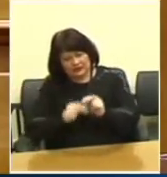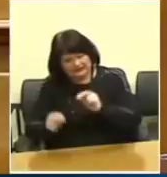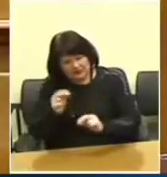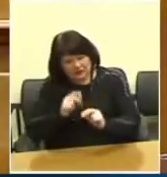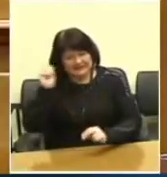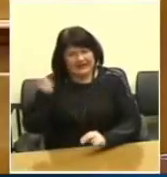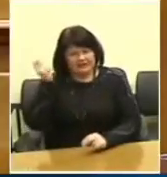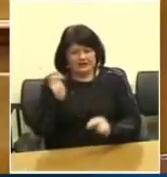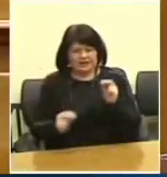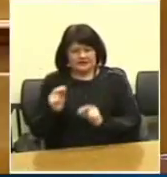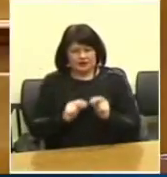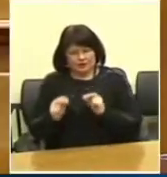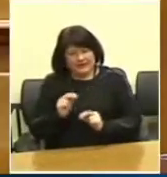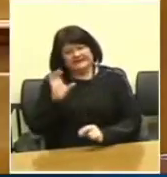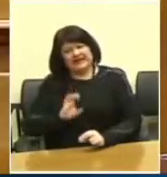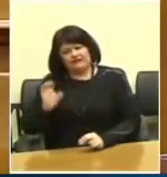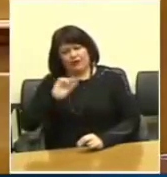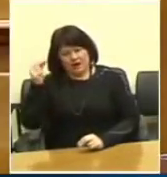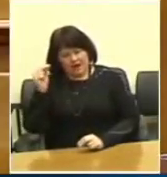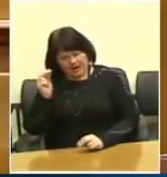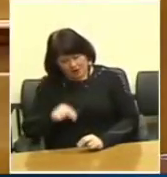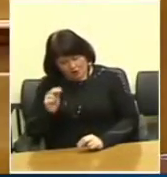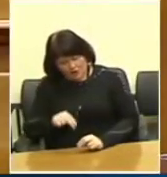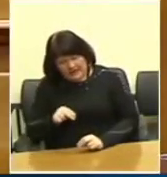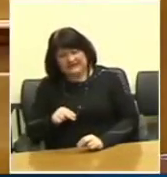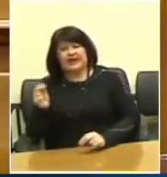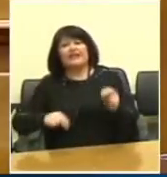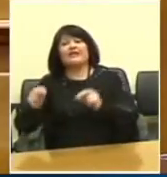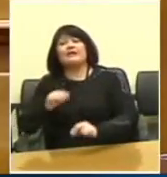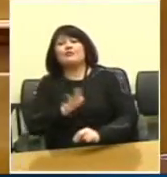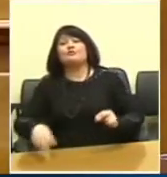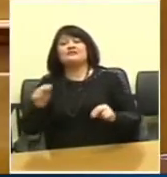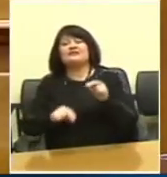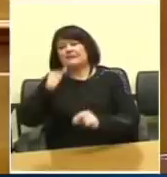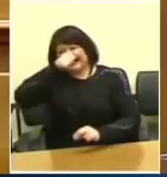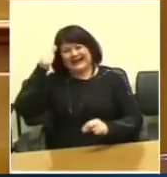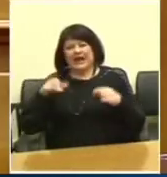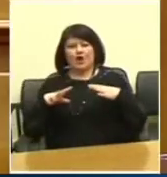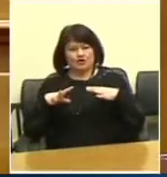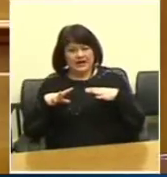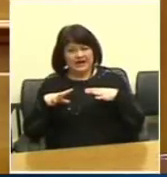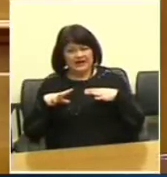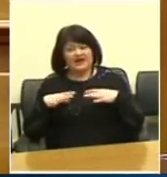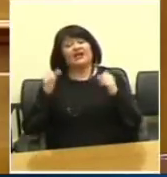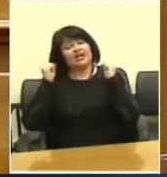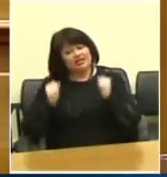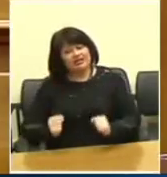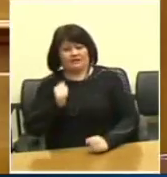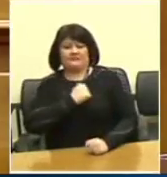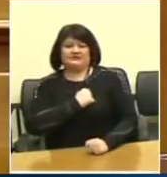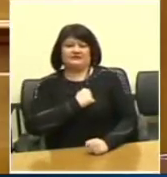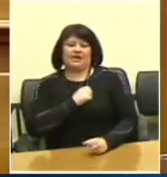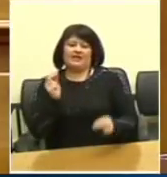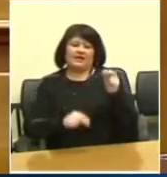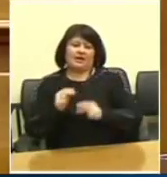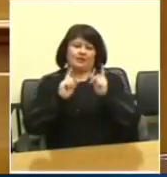χαρακτήρα, ευρωεκλογές και εθνικές εκλογές, και στο δημοψήφισμα του καλοκαιριού, θα πάρει θέση λοιπόν στα κρίσιμα αυτά ζητήματα